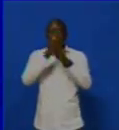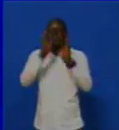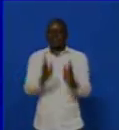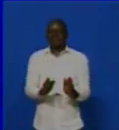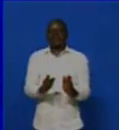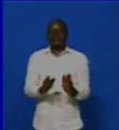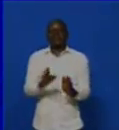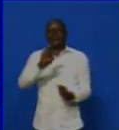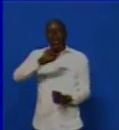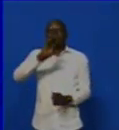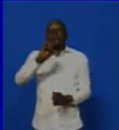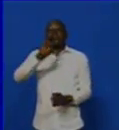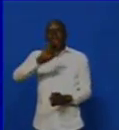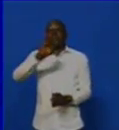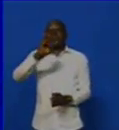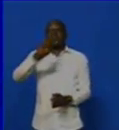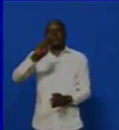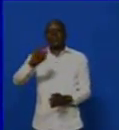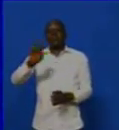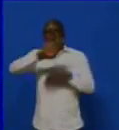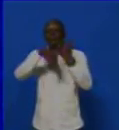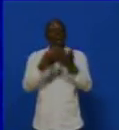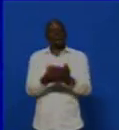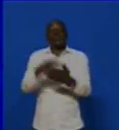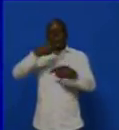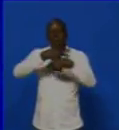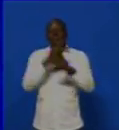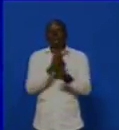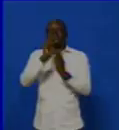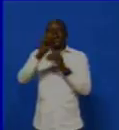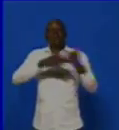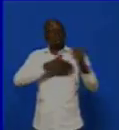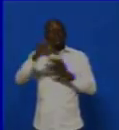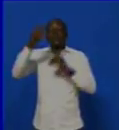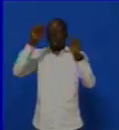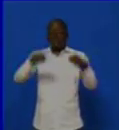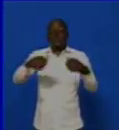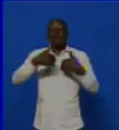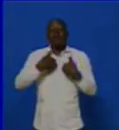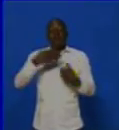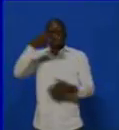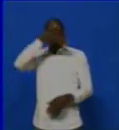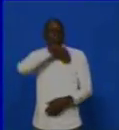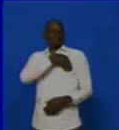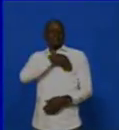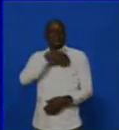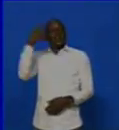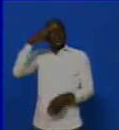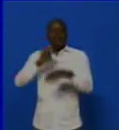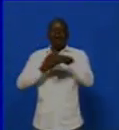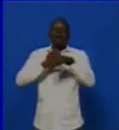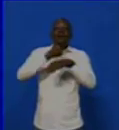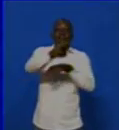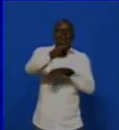Moukbin que toute leur production sera enlevée afin qu'ils puissent avoir des revenus pour envoyer les enfants